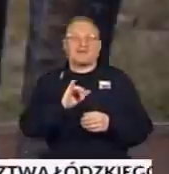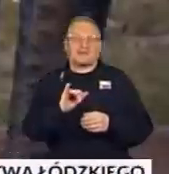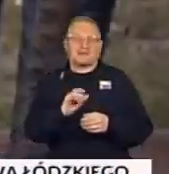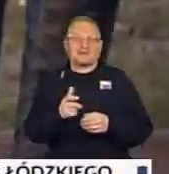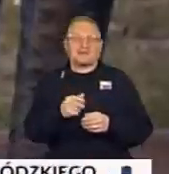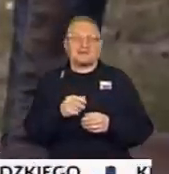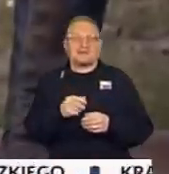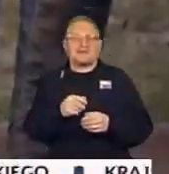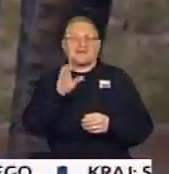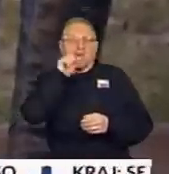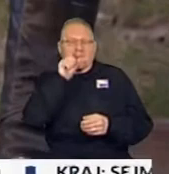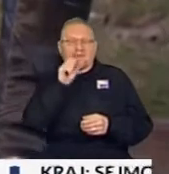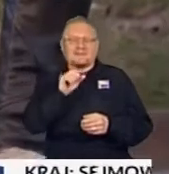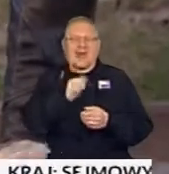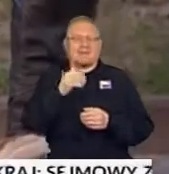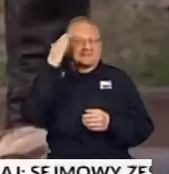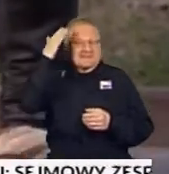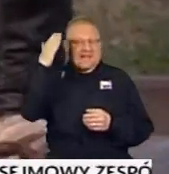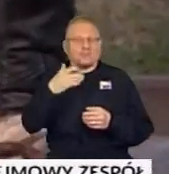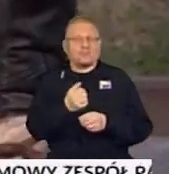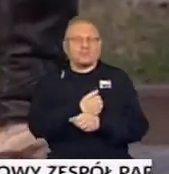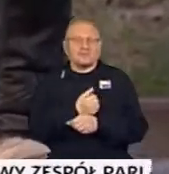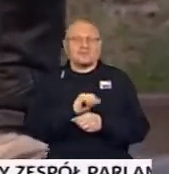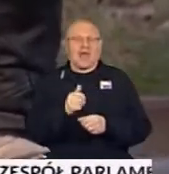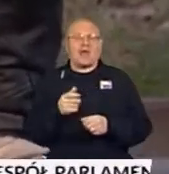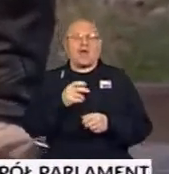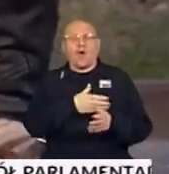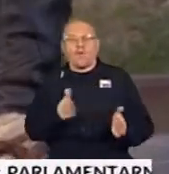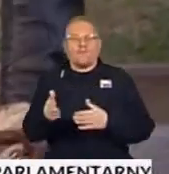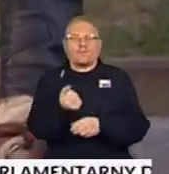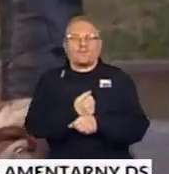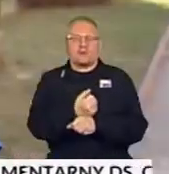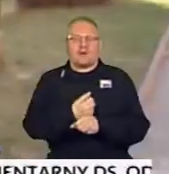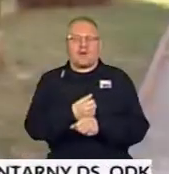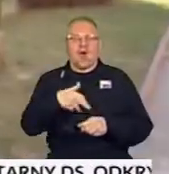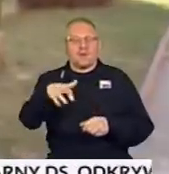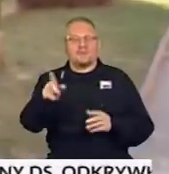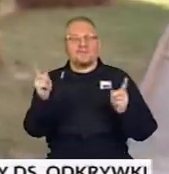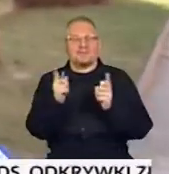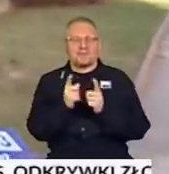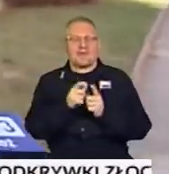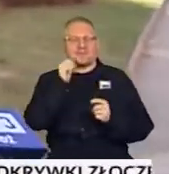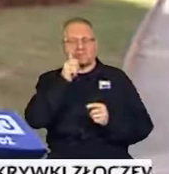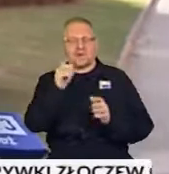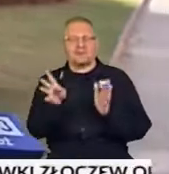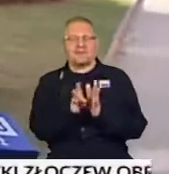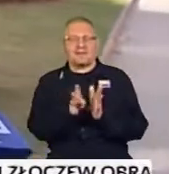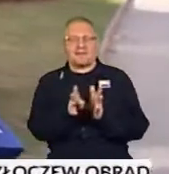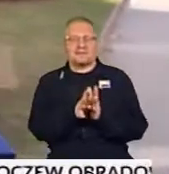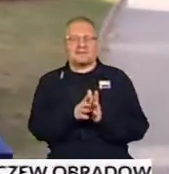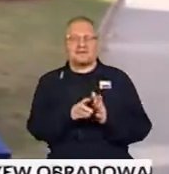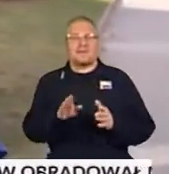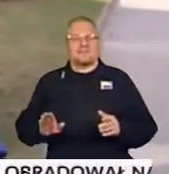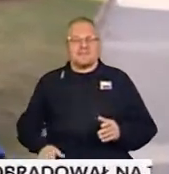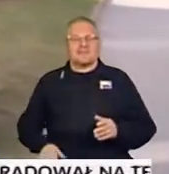czworonogów. Rozrzuca albo kiełbasy z nieznaną trucizną, albo gotową trutkę. My chodzimy na takie spotkania codziennie o godzinie 19. Psiaki